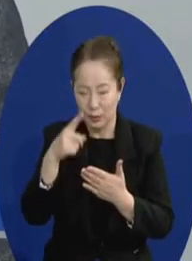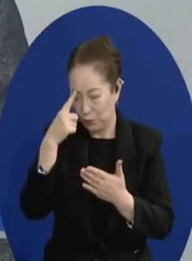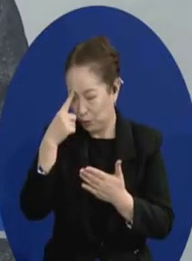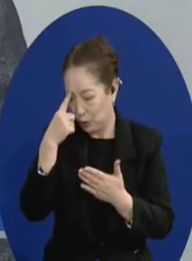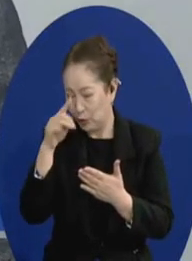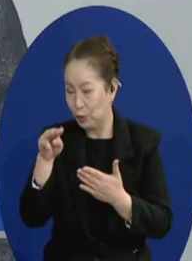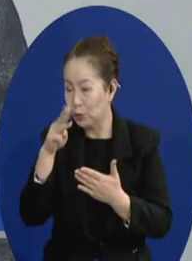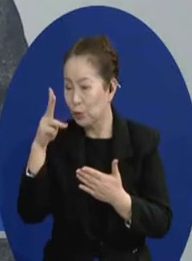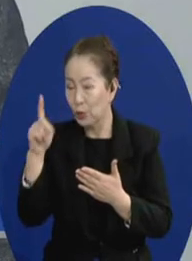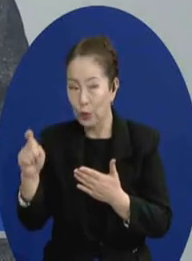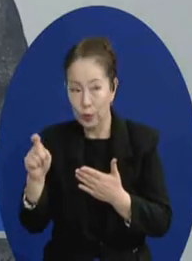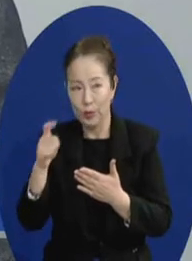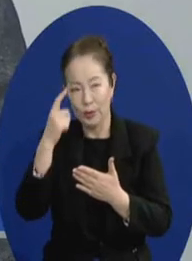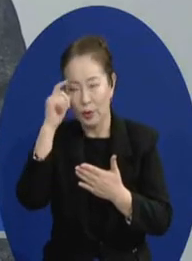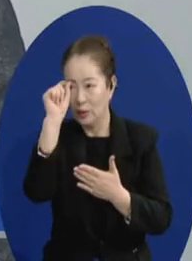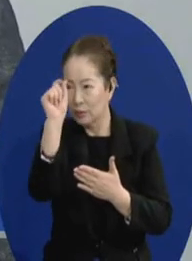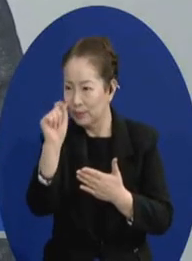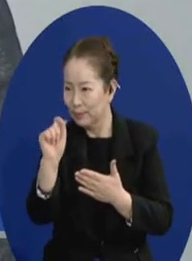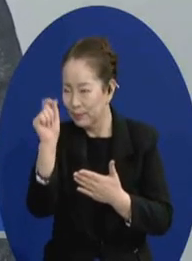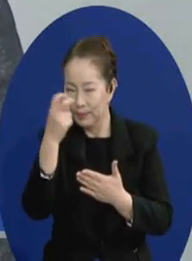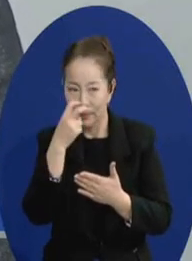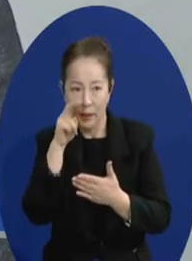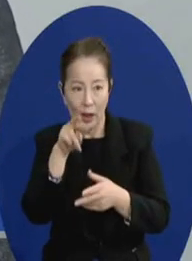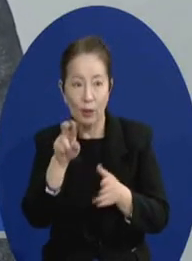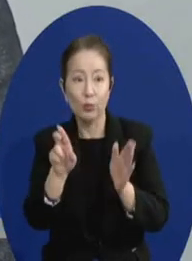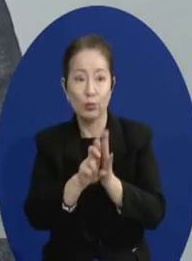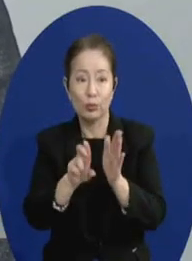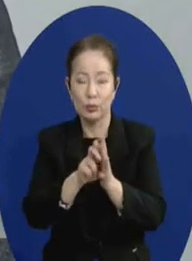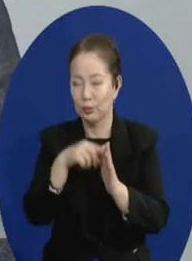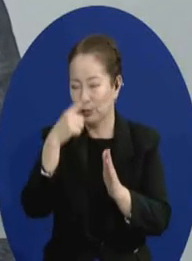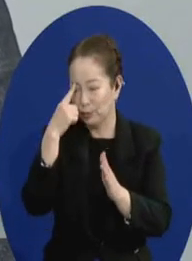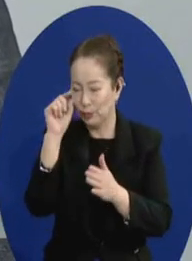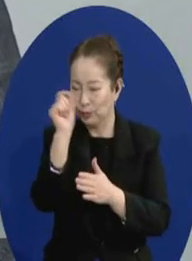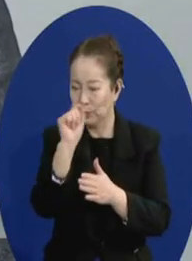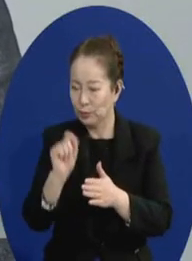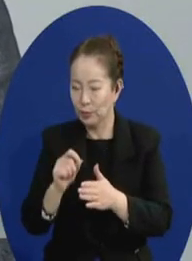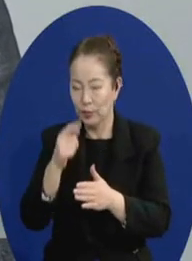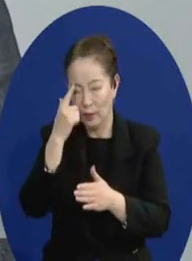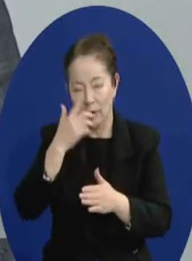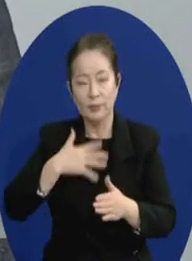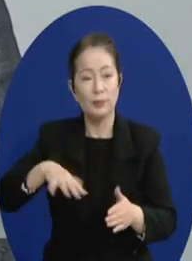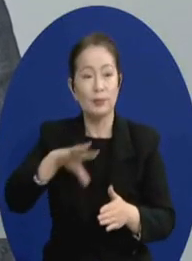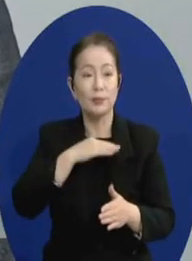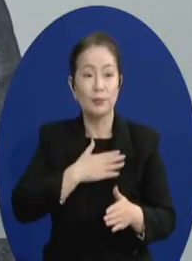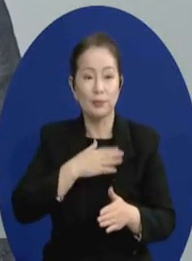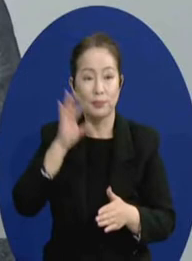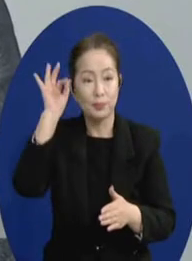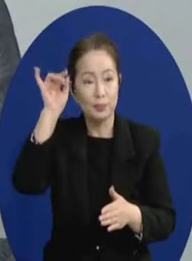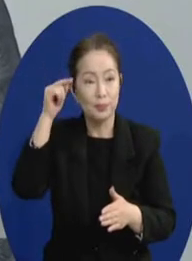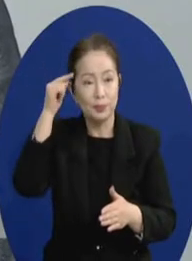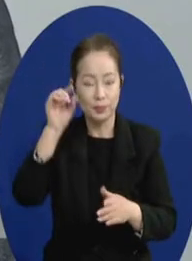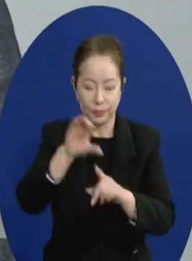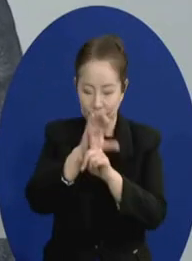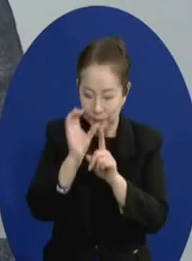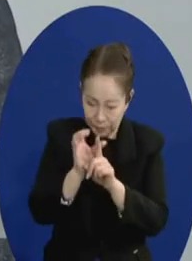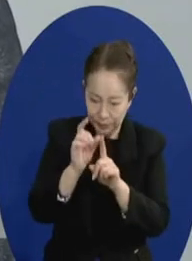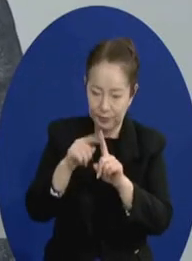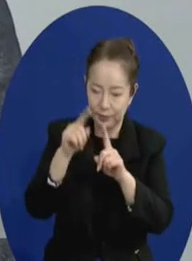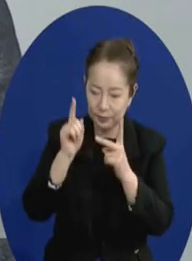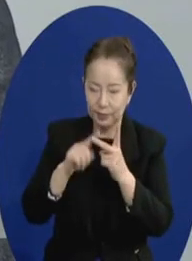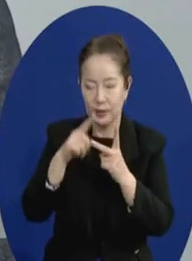хэлний түүхийг бол энэ монгол бичгэс бол харж болно. Тийм учраас бол монгол бичиг бол монголчуудын одоо оюуны соёлын төдийгүй